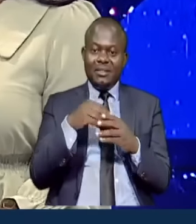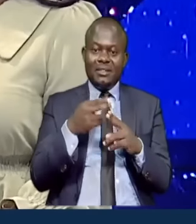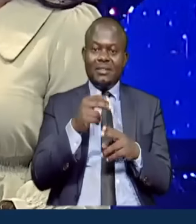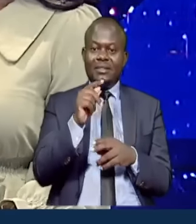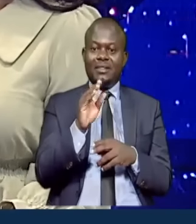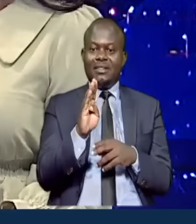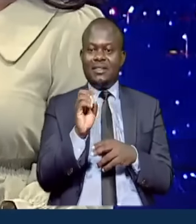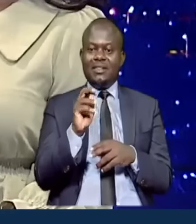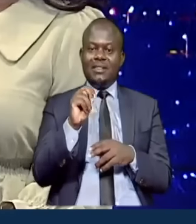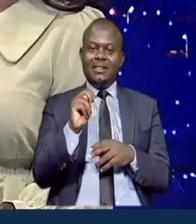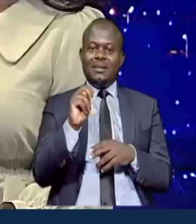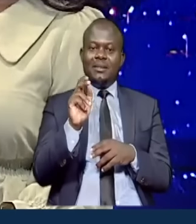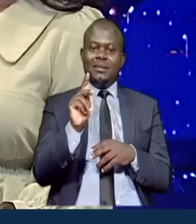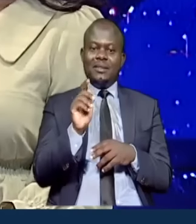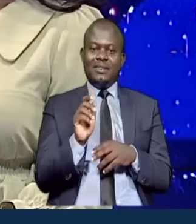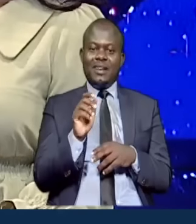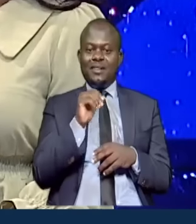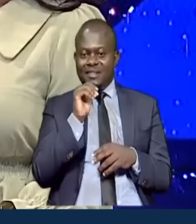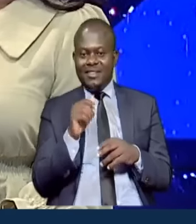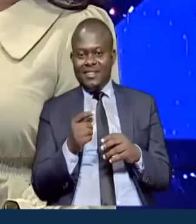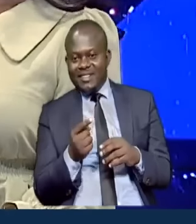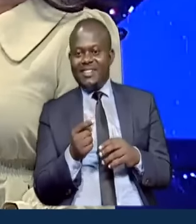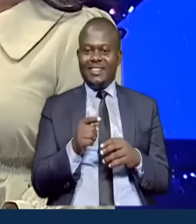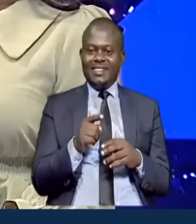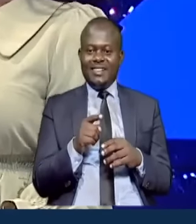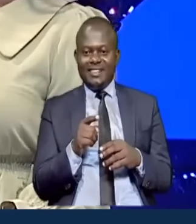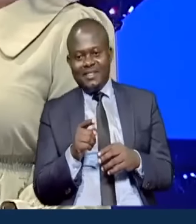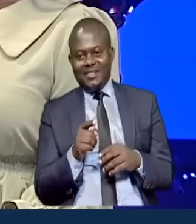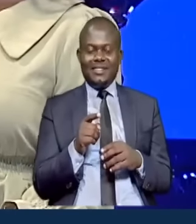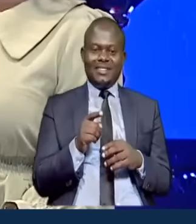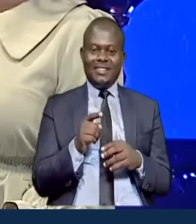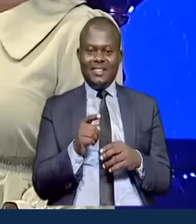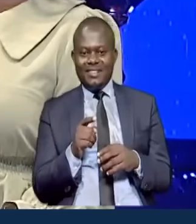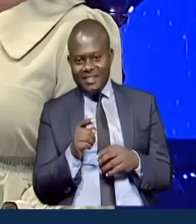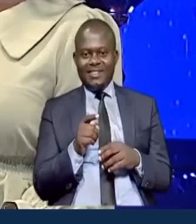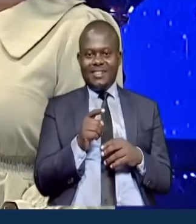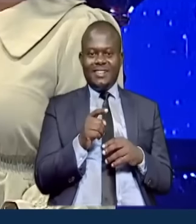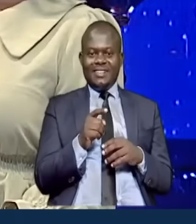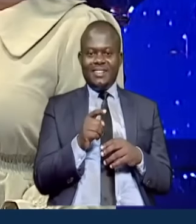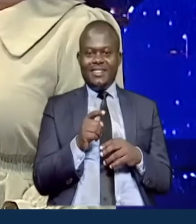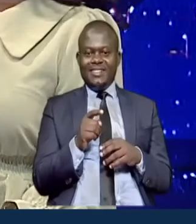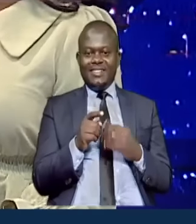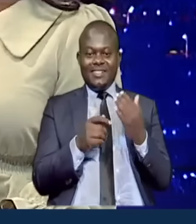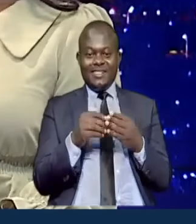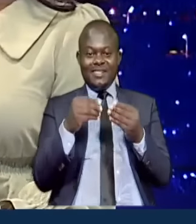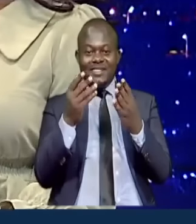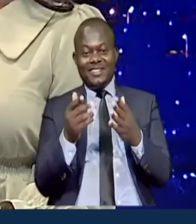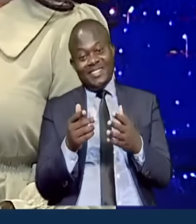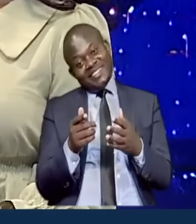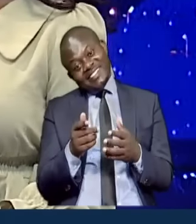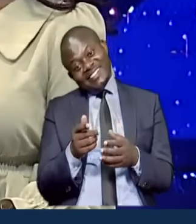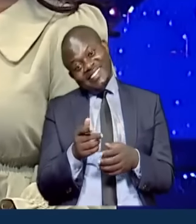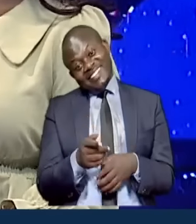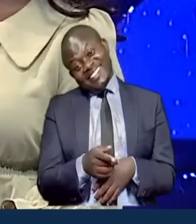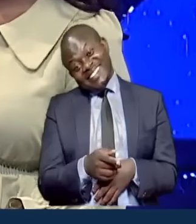n'uburyo wagendaga ako ntabwo byakuvunaga kuko nge nanize ko ari kuri iyo ugenda ubundi wakubwira ngo guhe 50 ugende gutyo ugere Remera